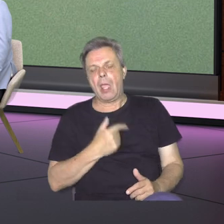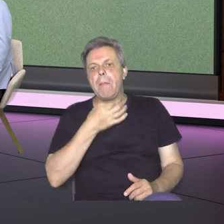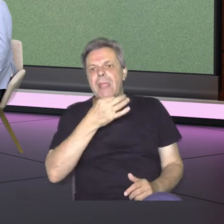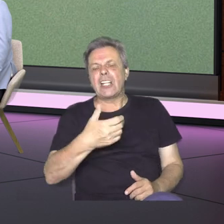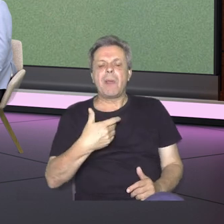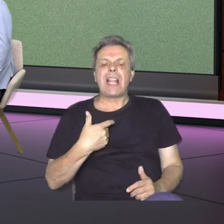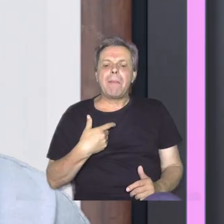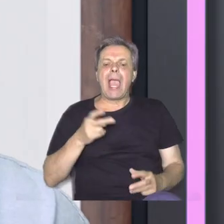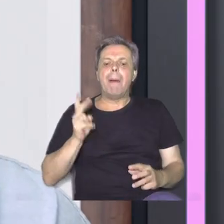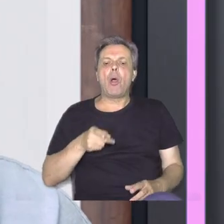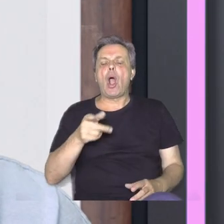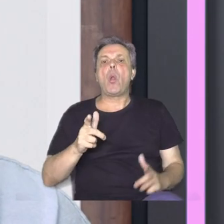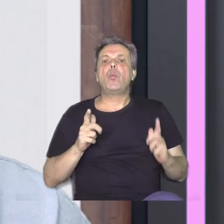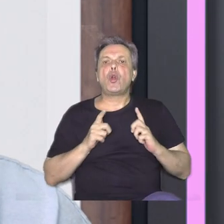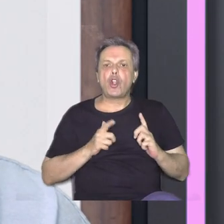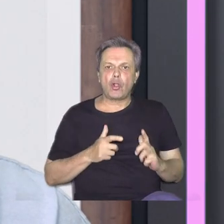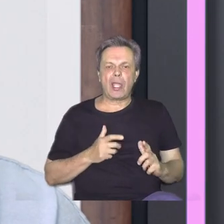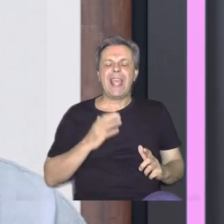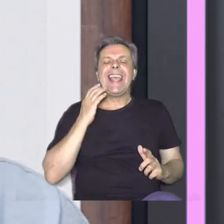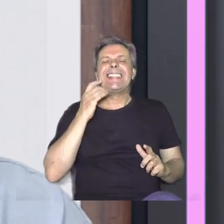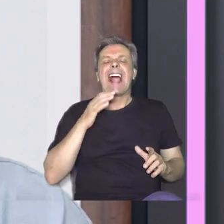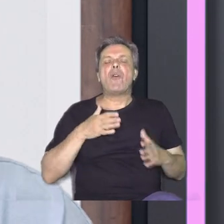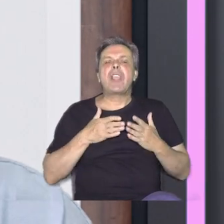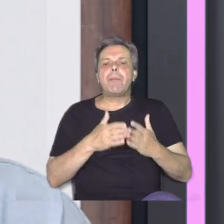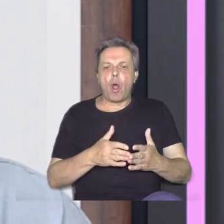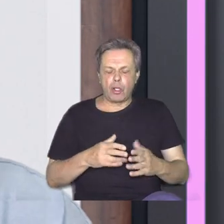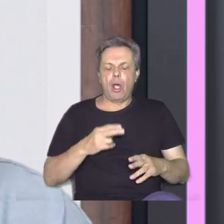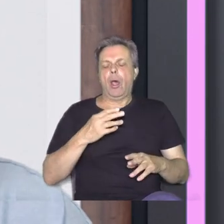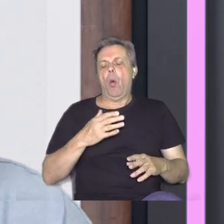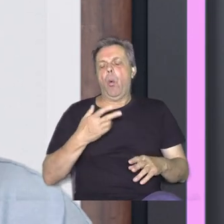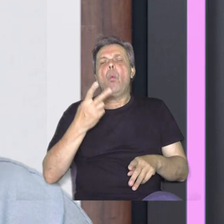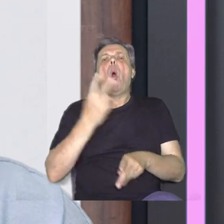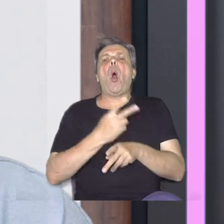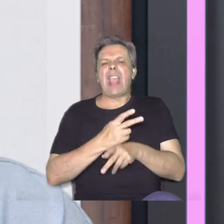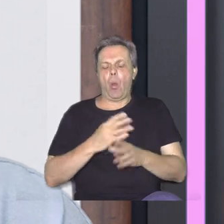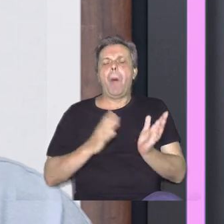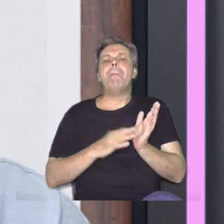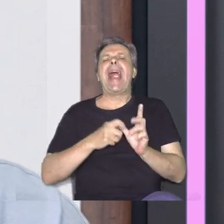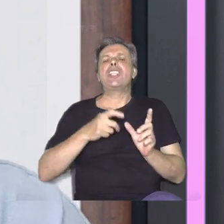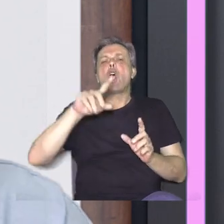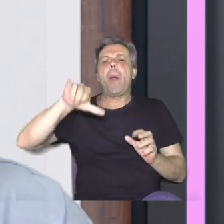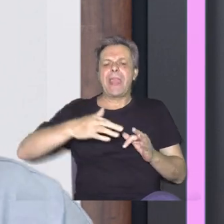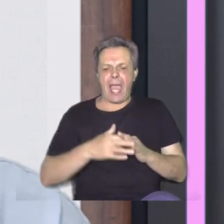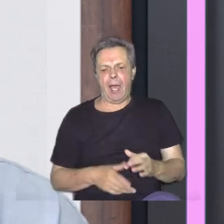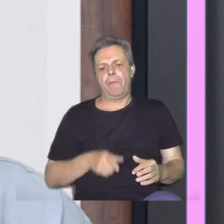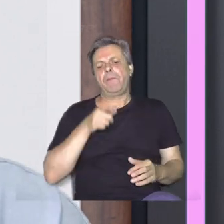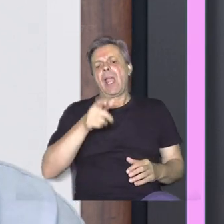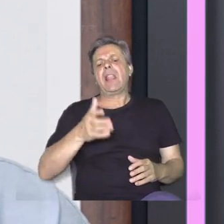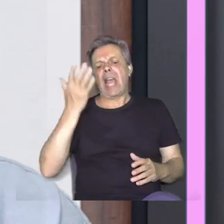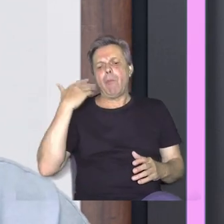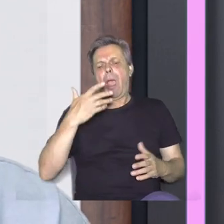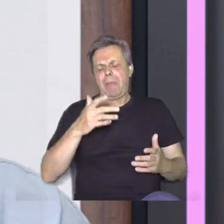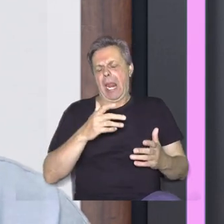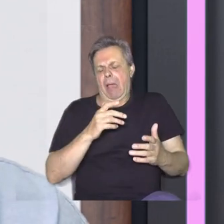kaže da li bi ja mogao nju dočekati u Slavonskom Brodu u hotelu Marsonija, jer je bila tamo sa